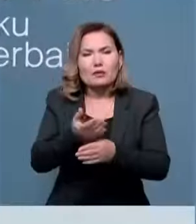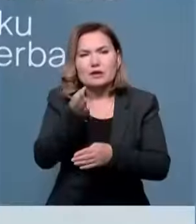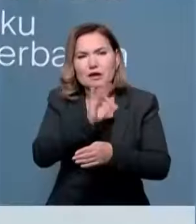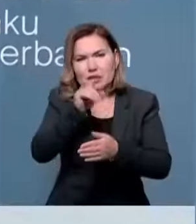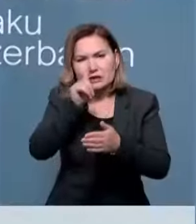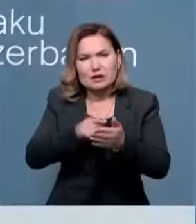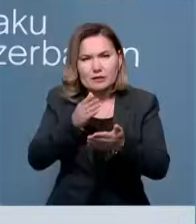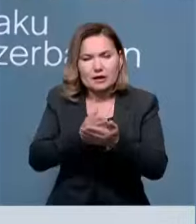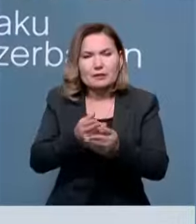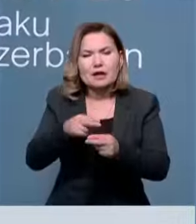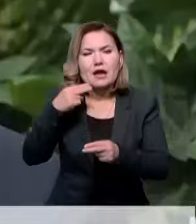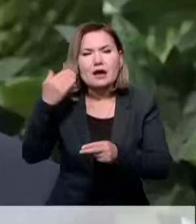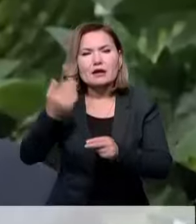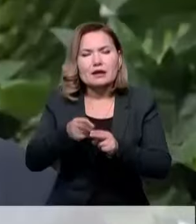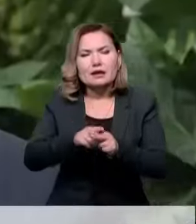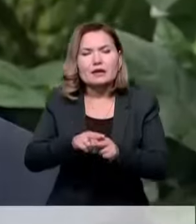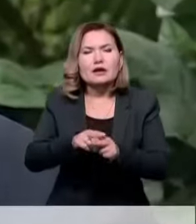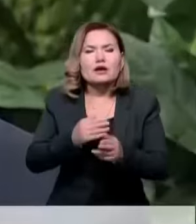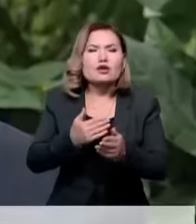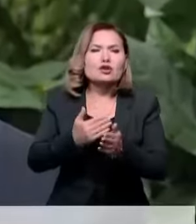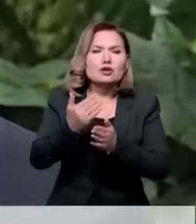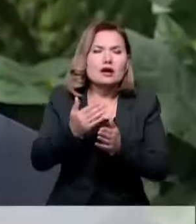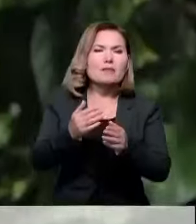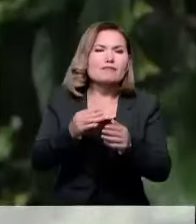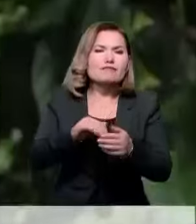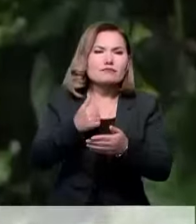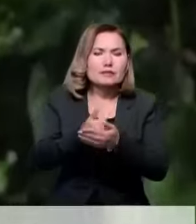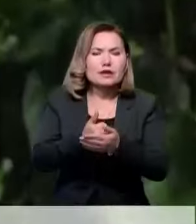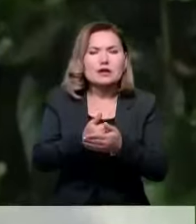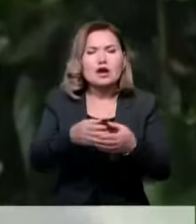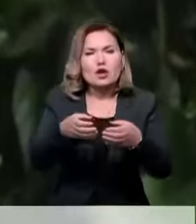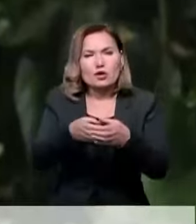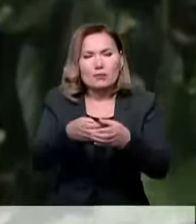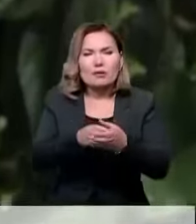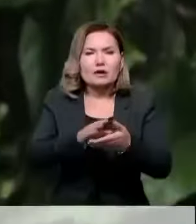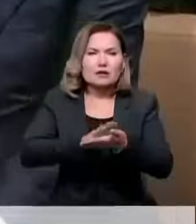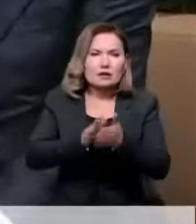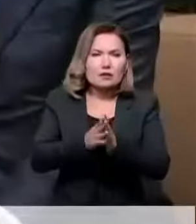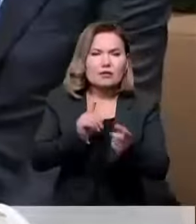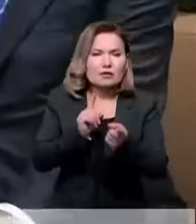сенім білдірді. Сондай-ақ президенттер екі жақты жоғары деңгейдегі сапарлар ұйымдастыруға уағдаласты.